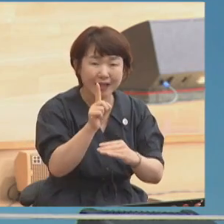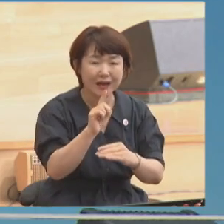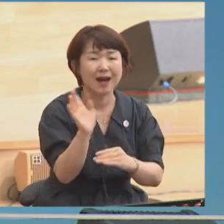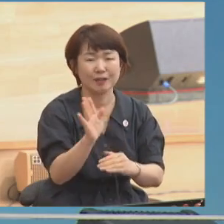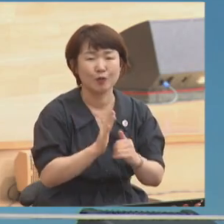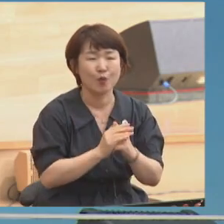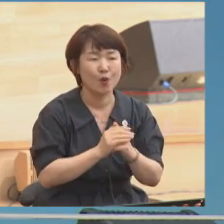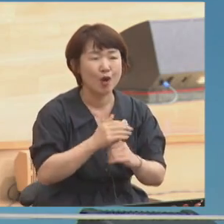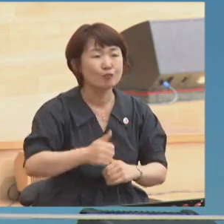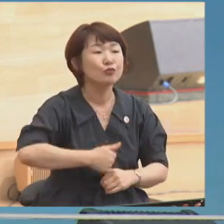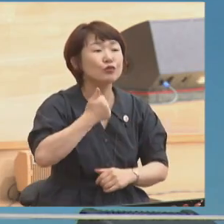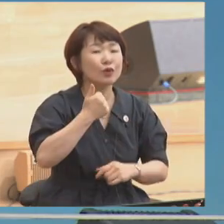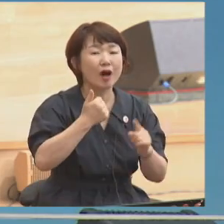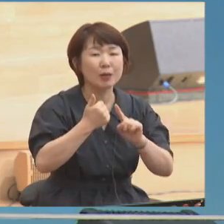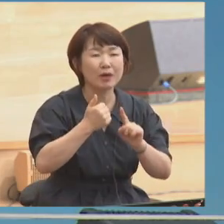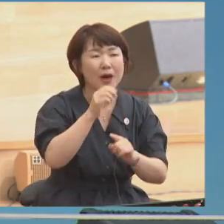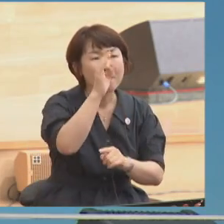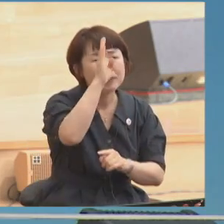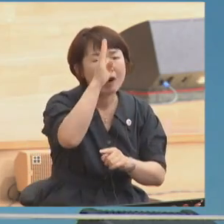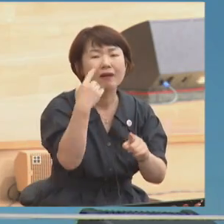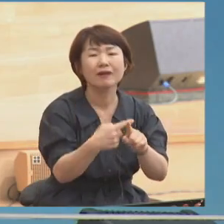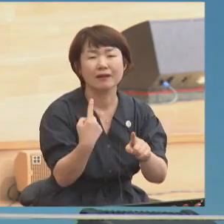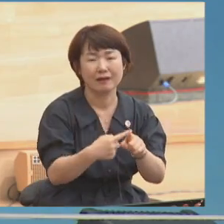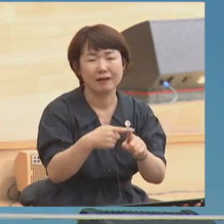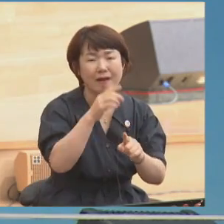거냐면 분노가 질병이라는 거예요.